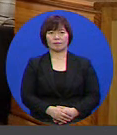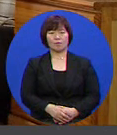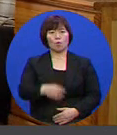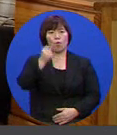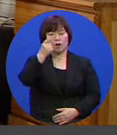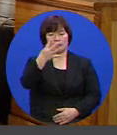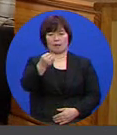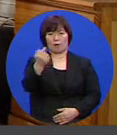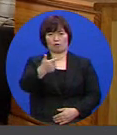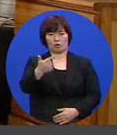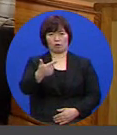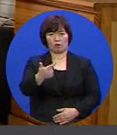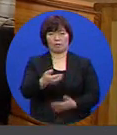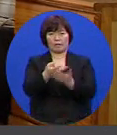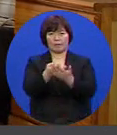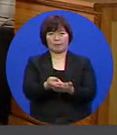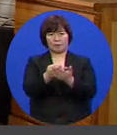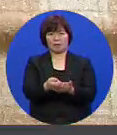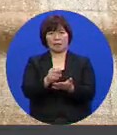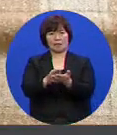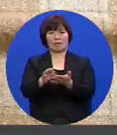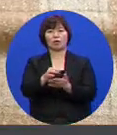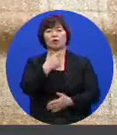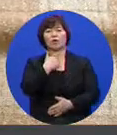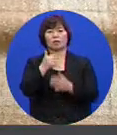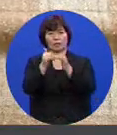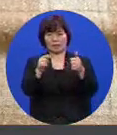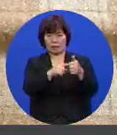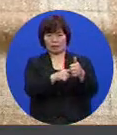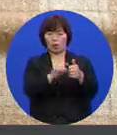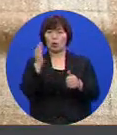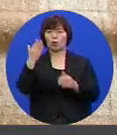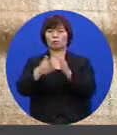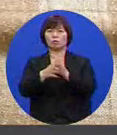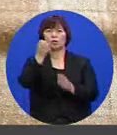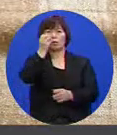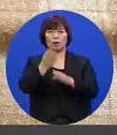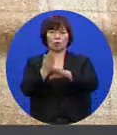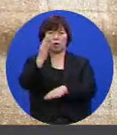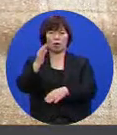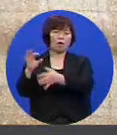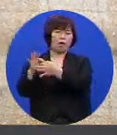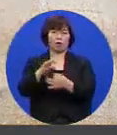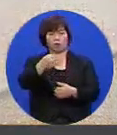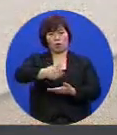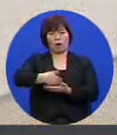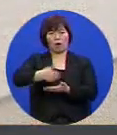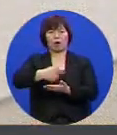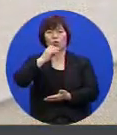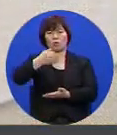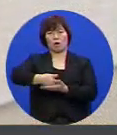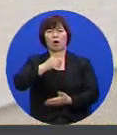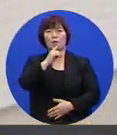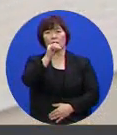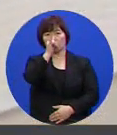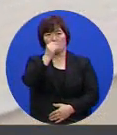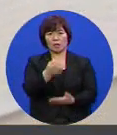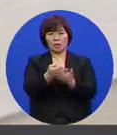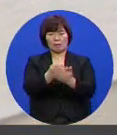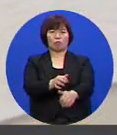월 4만 6천 원짜리 침대 렌털 서비스를 이용했던 김모 씨는 요즘 넉 달 넘게 채무 독촉에 시달리고 있습니다.